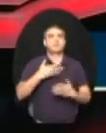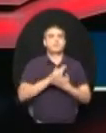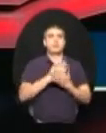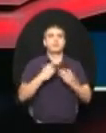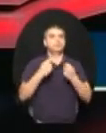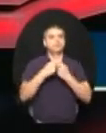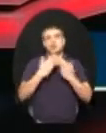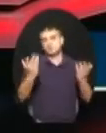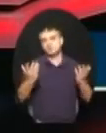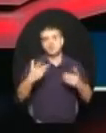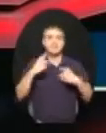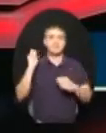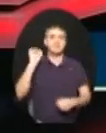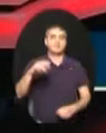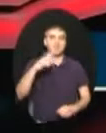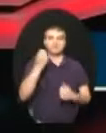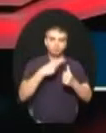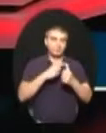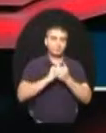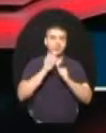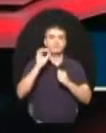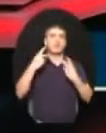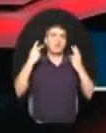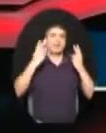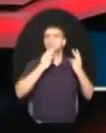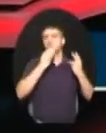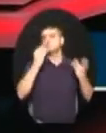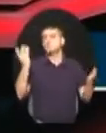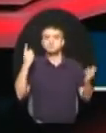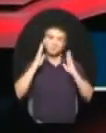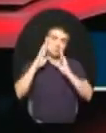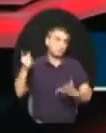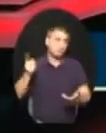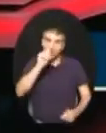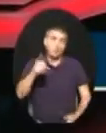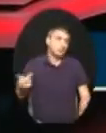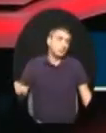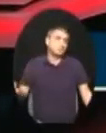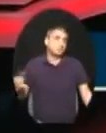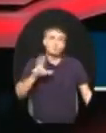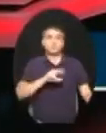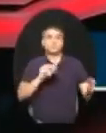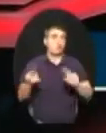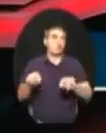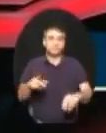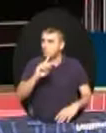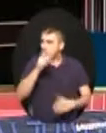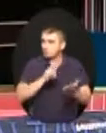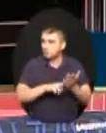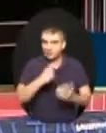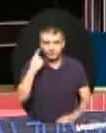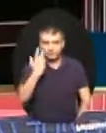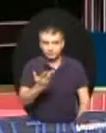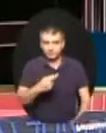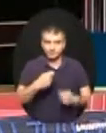החלטות שנוגעות, למשל, לחילול שבת או לפגיעה בערכים יהודים שמאמינים בהם. אז יכול להיות שזה אותו מודל פחות או יותר. יכול להיות שאת צודקת, אבל